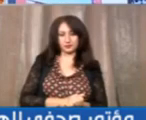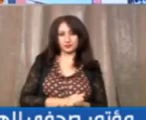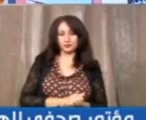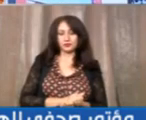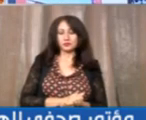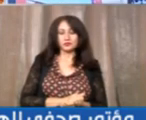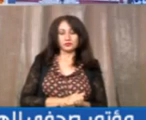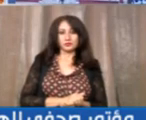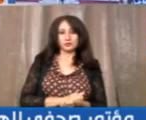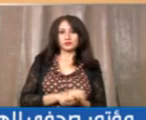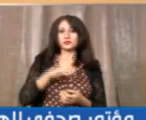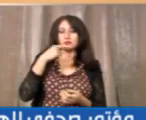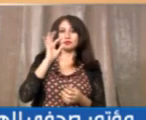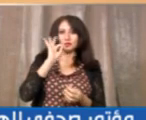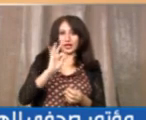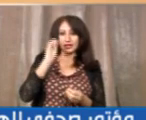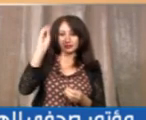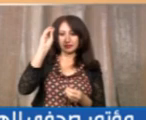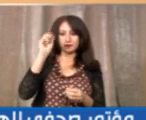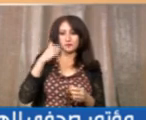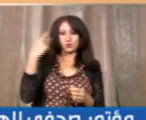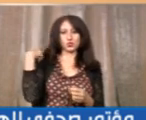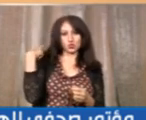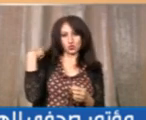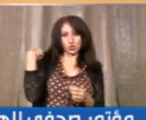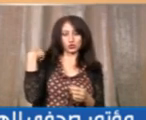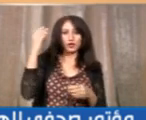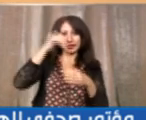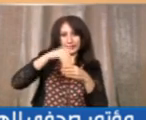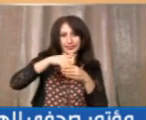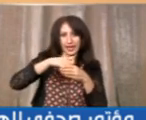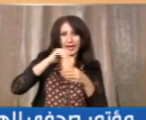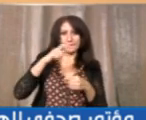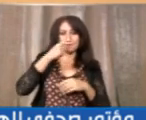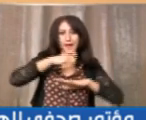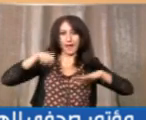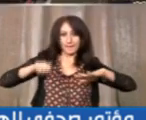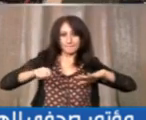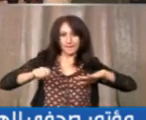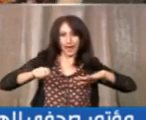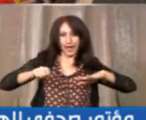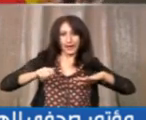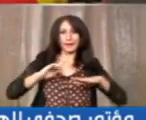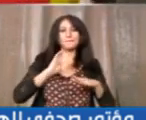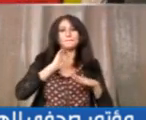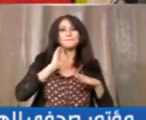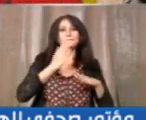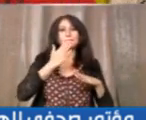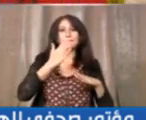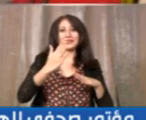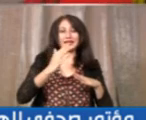ده نزلنا تم تكليف الاداره العامه لشرطه الانتخابات ومحاكم الابتدائيه وابنيه التعليميه